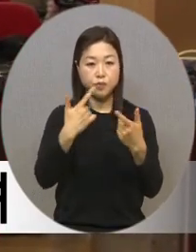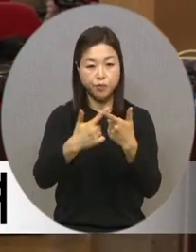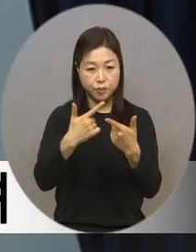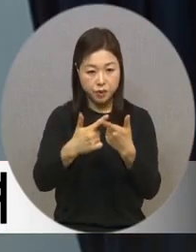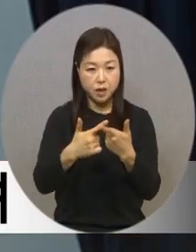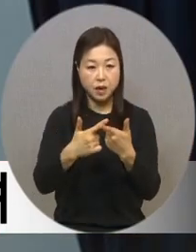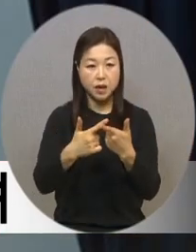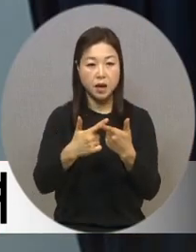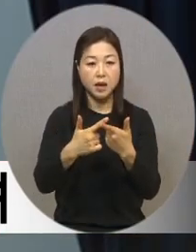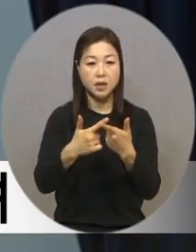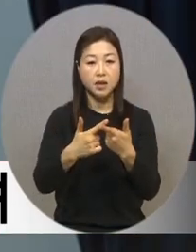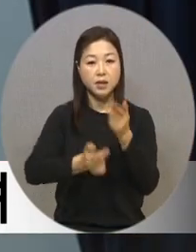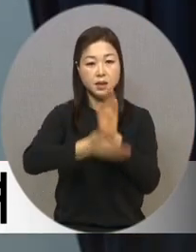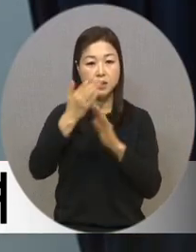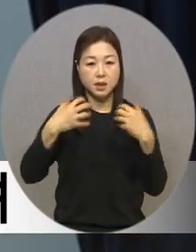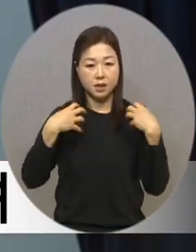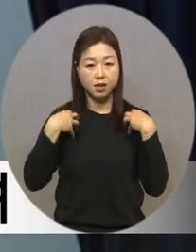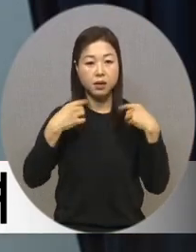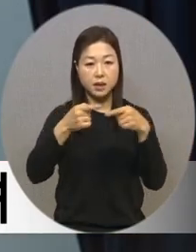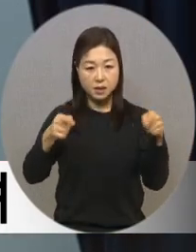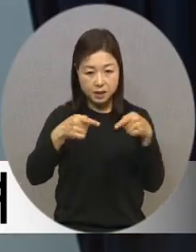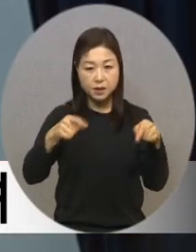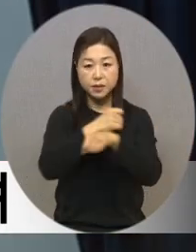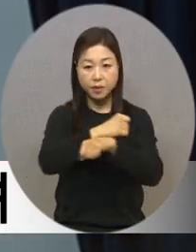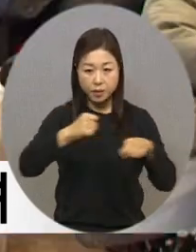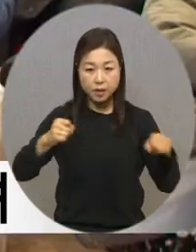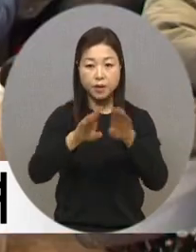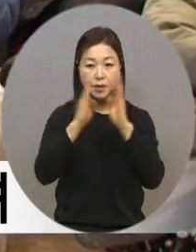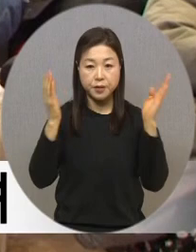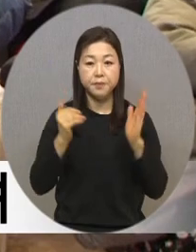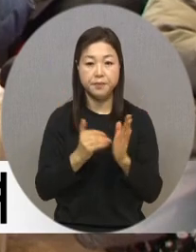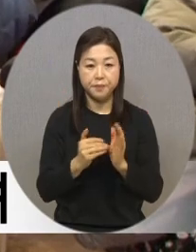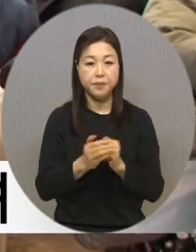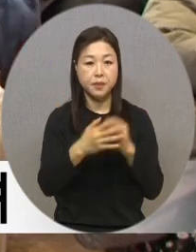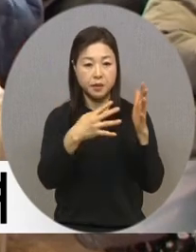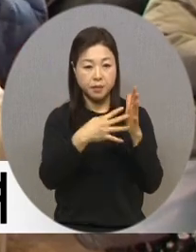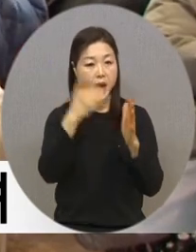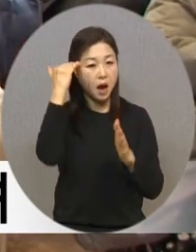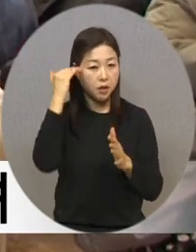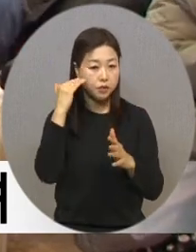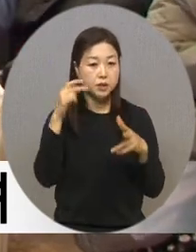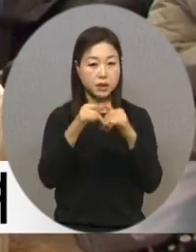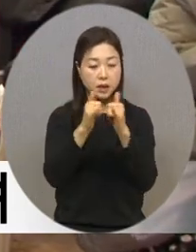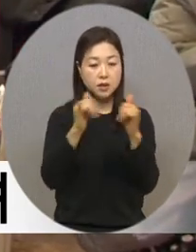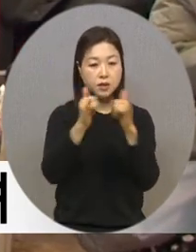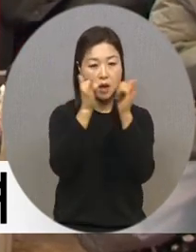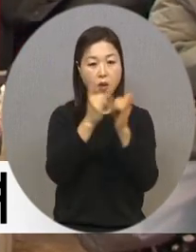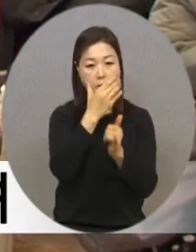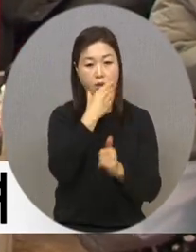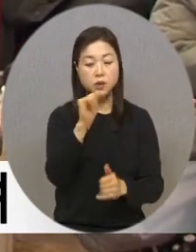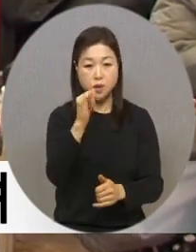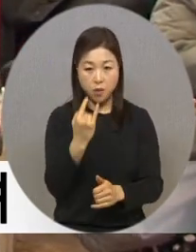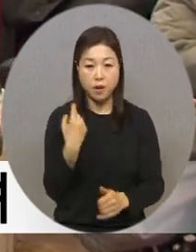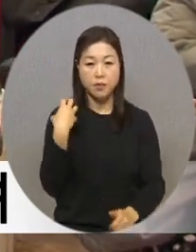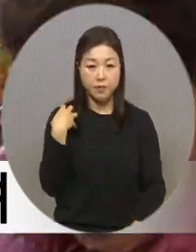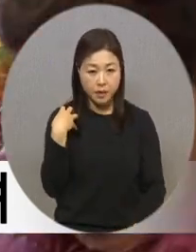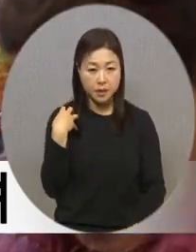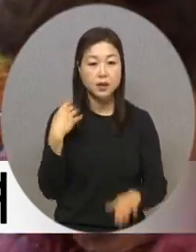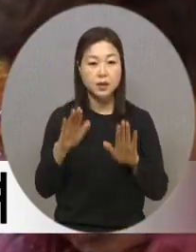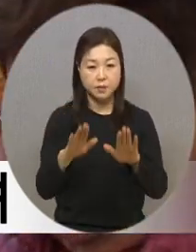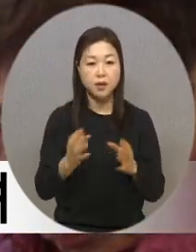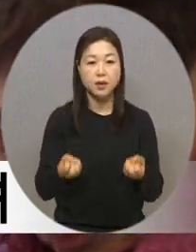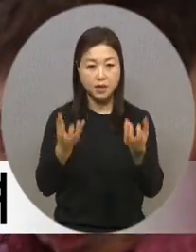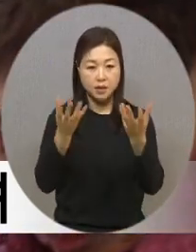부산광역시청 1층 대강당에서 진행하였습니다. 사단법인 한국장애인사회복지회가 주최하는 본